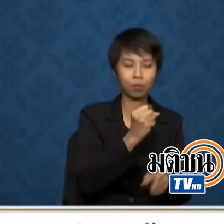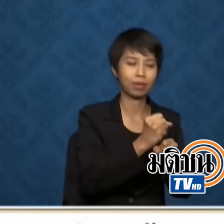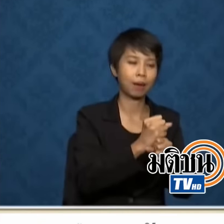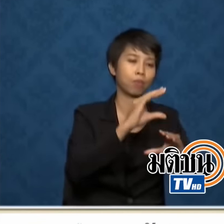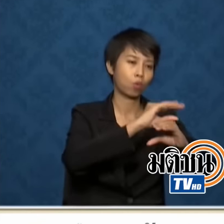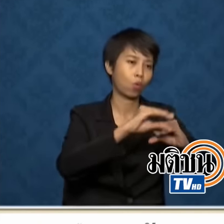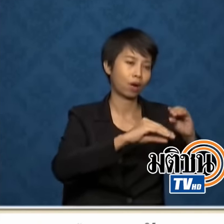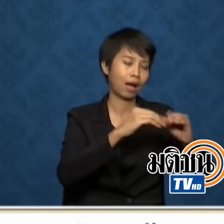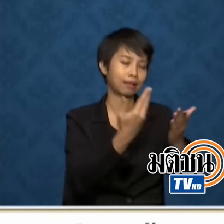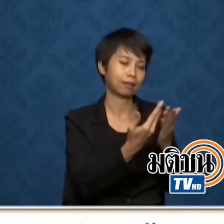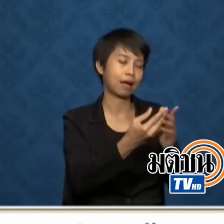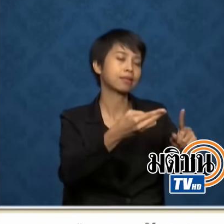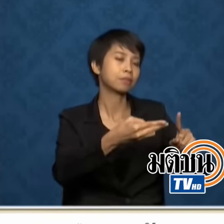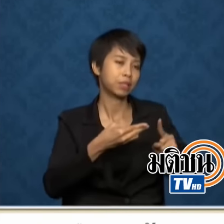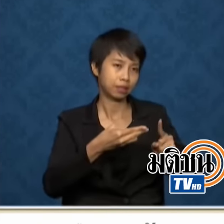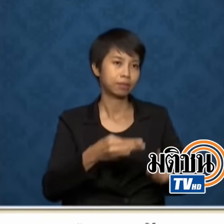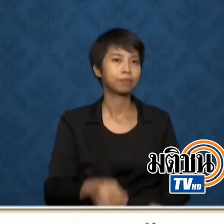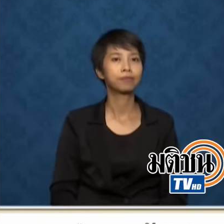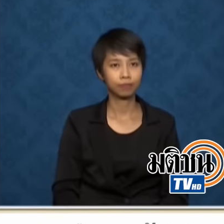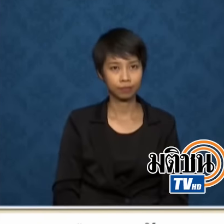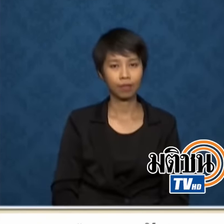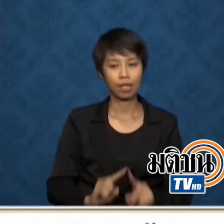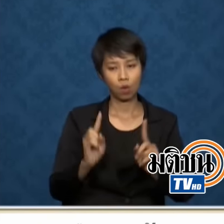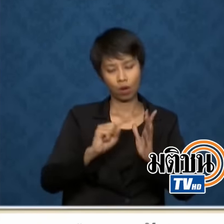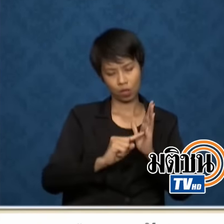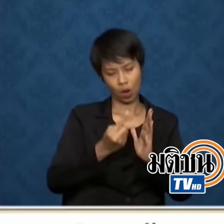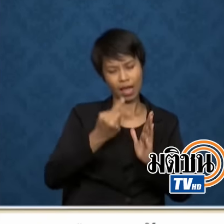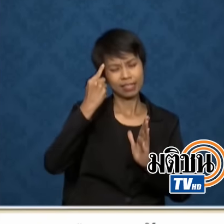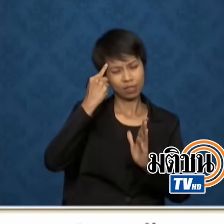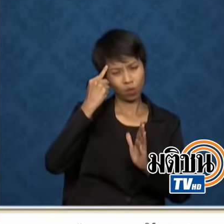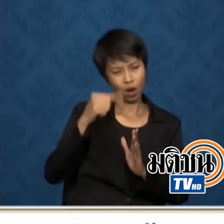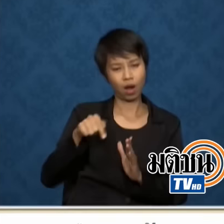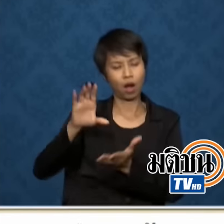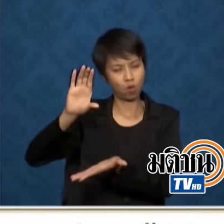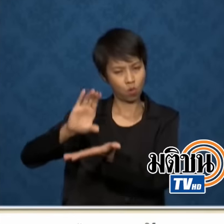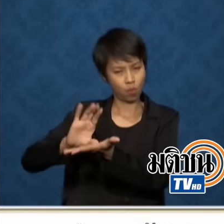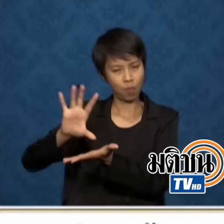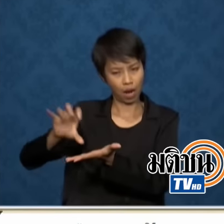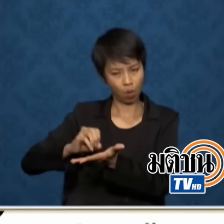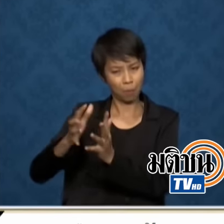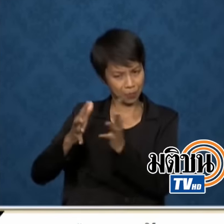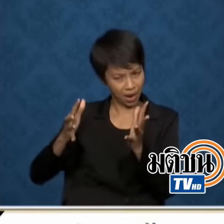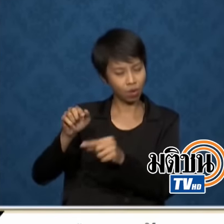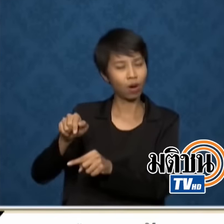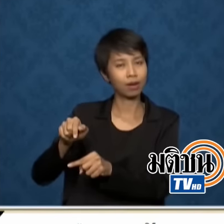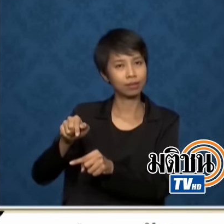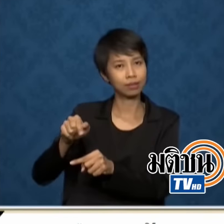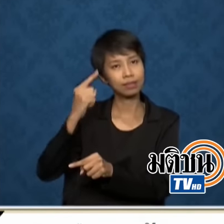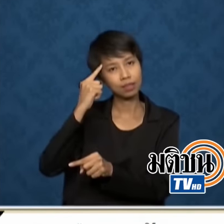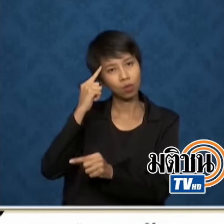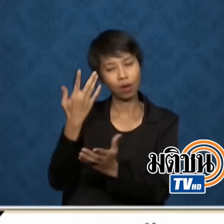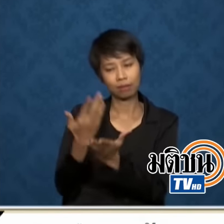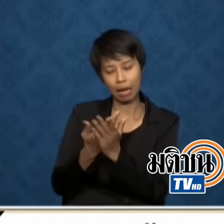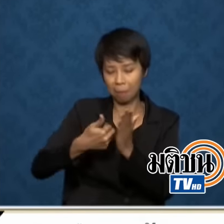Wallet นะคะแต่ว่าตอนแรกที่ฉันคิดว่าน่าจะแบ่งงบปี68เยอะกว่านี้นะคะเพราะว่าคิดว่าน่าจะมีการเก็